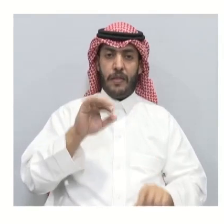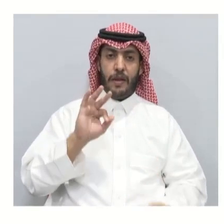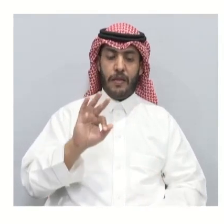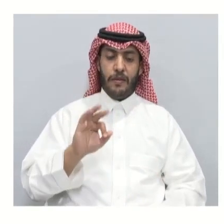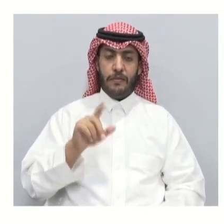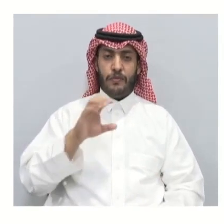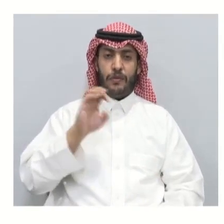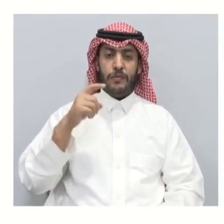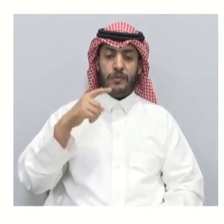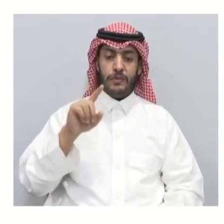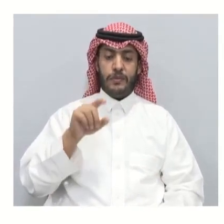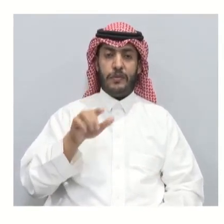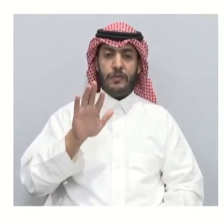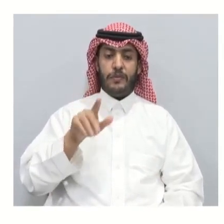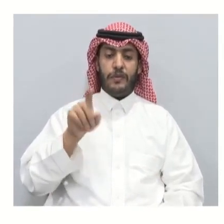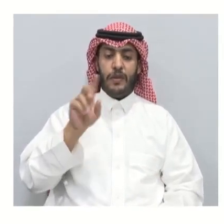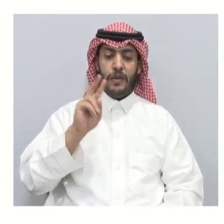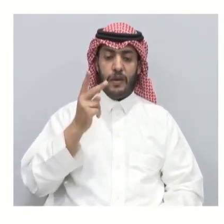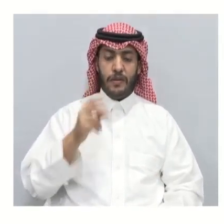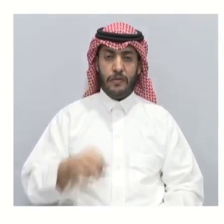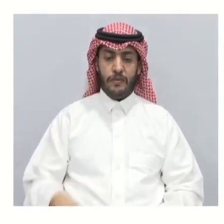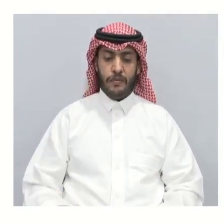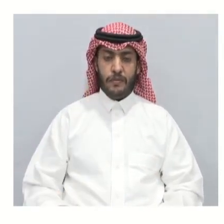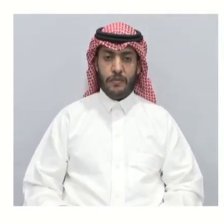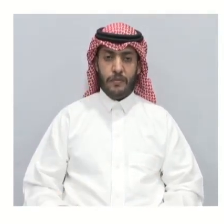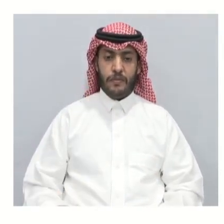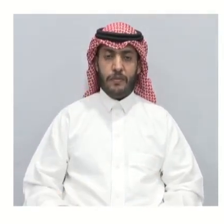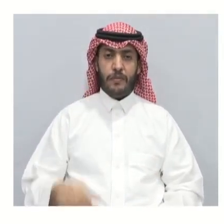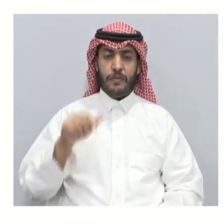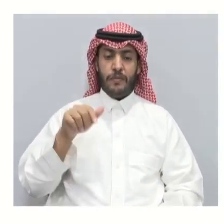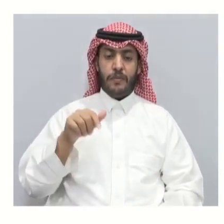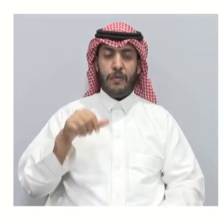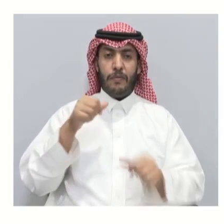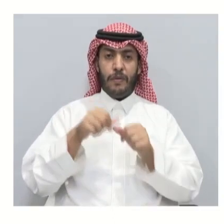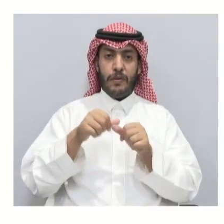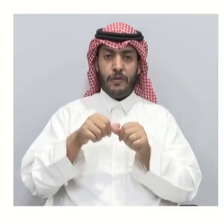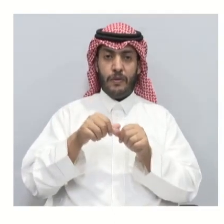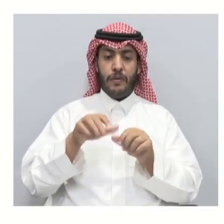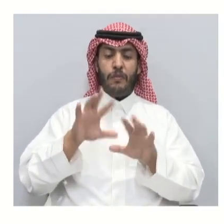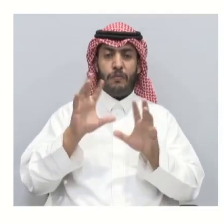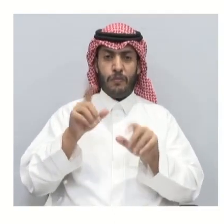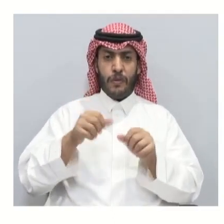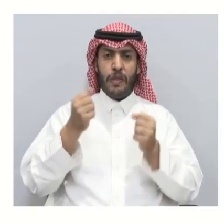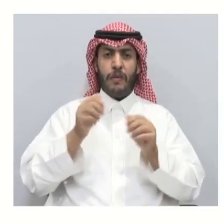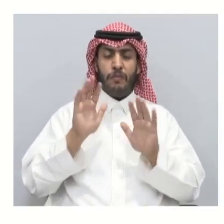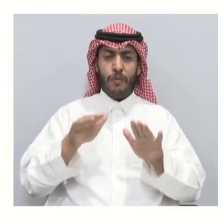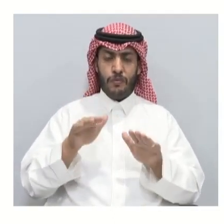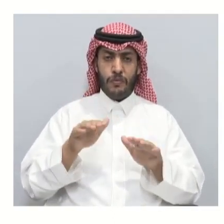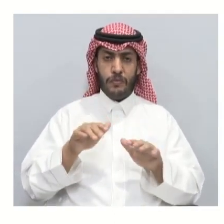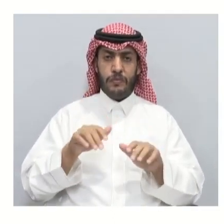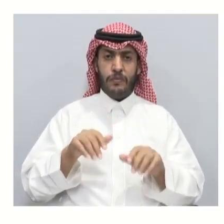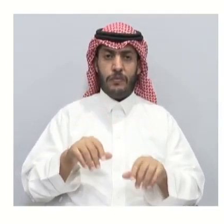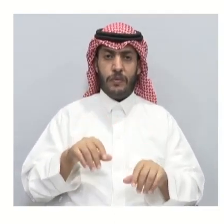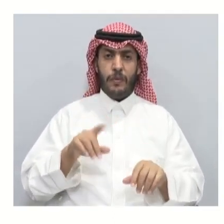هو اجابه السؤال الثاني عشر اسعدكم الله الان يا ابطال يتبقى لدينا مجموعه من التدريبات